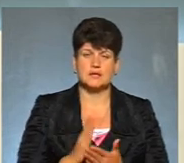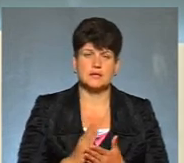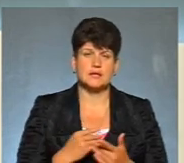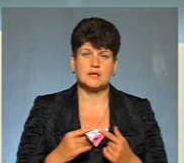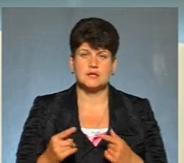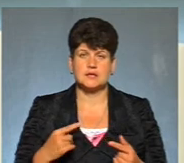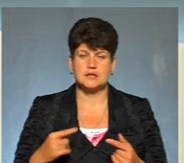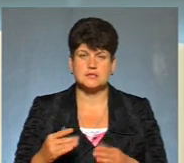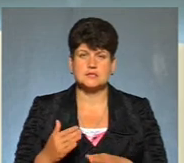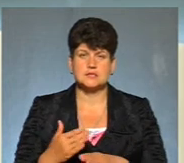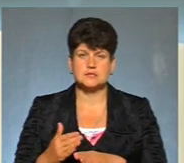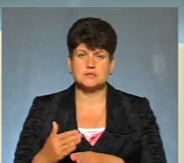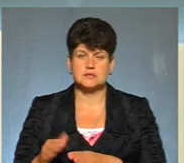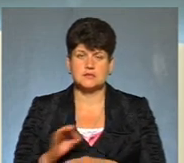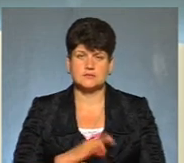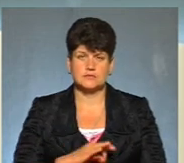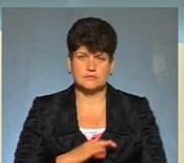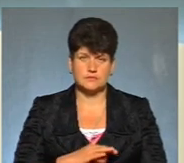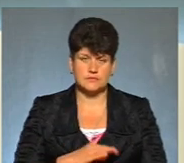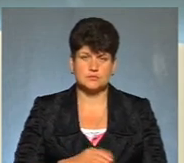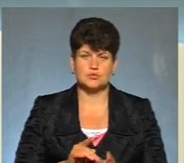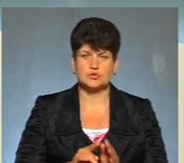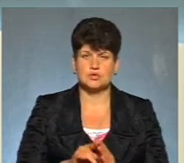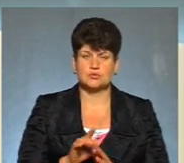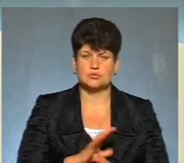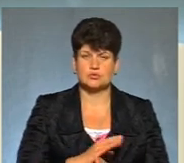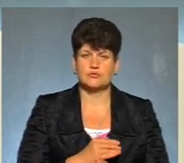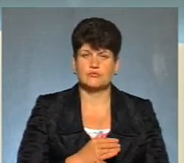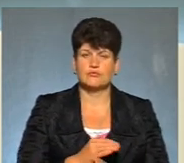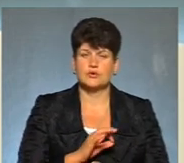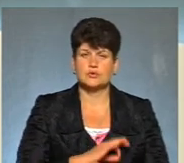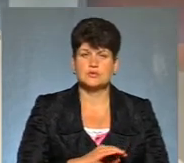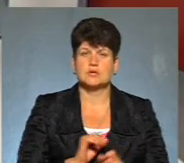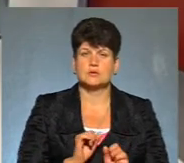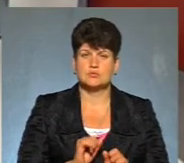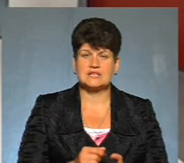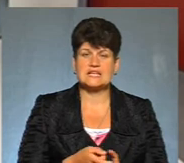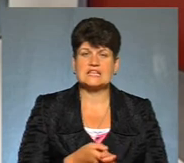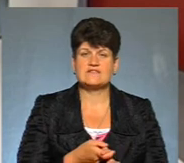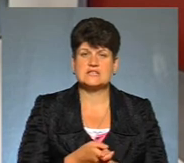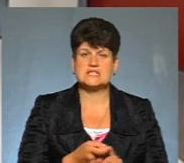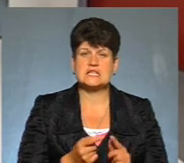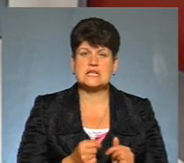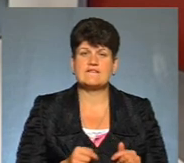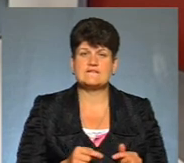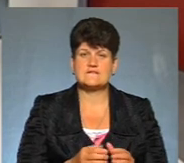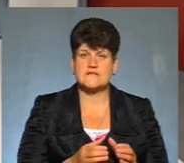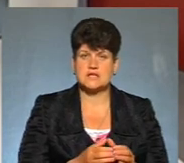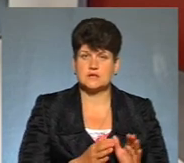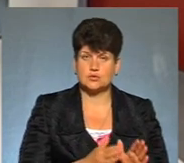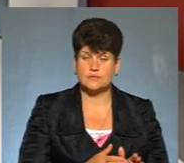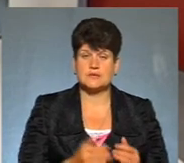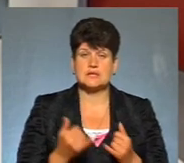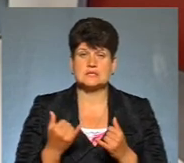етапи використання цієї бази. Спочатку йшлося про використання тільки можливостей інфекційного відділу. Зараз